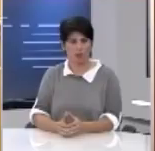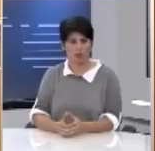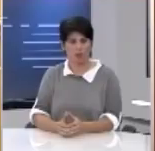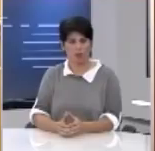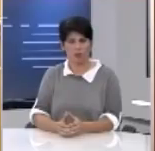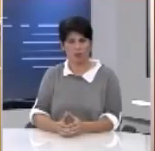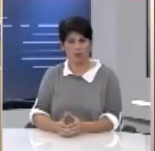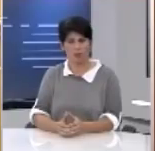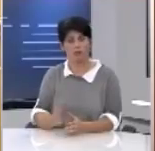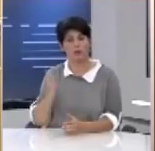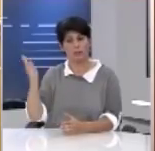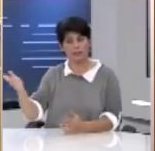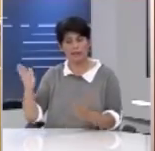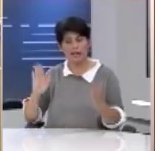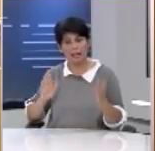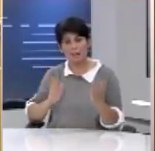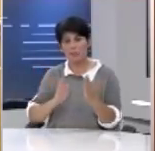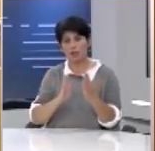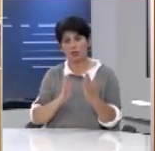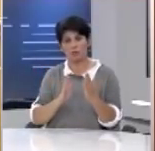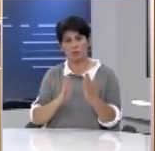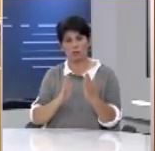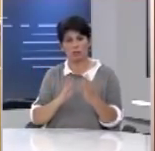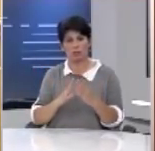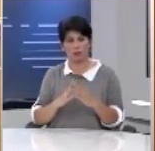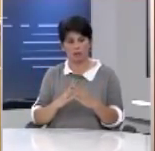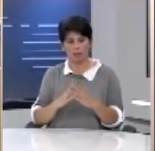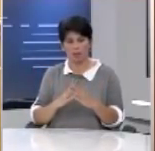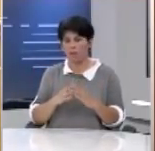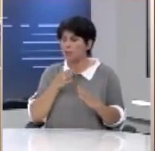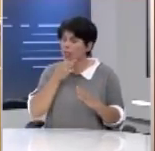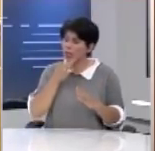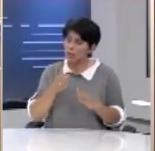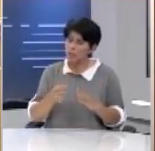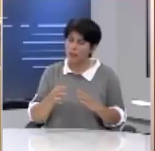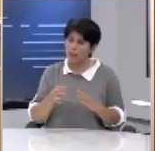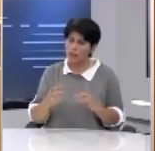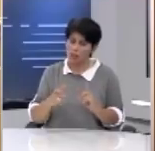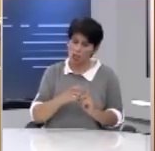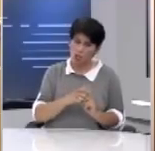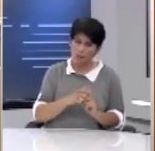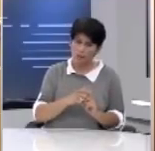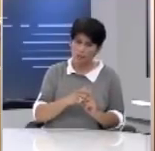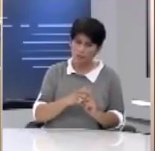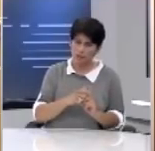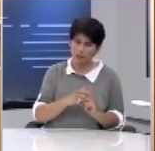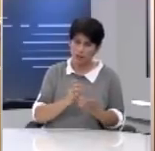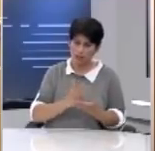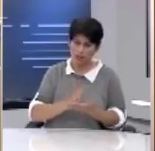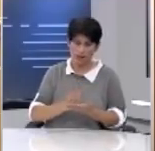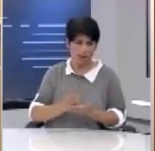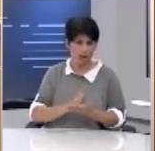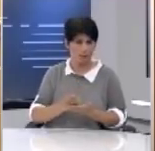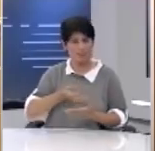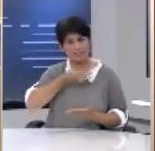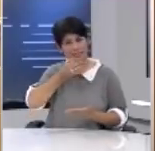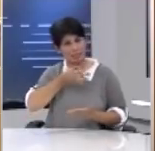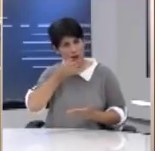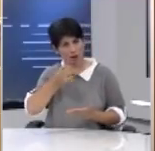βρίσκεστε αντιμέτωποι, θα έλεγα εγκλωβισμένοι ανάμεσα στη